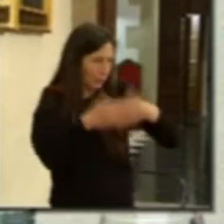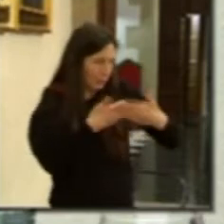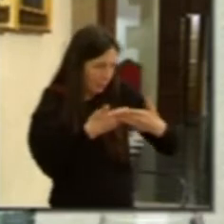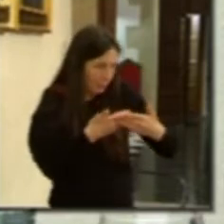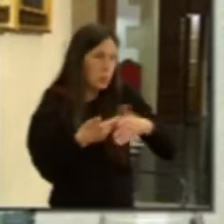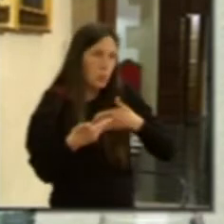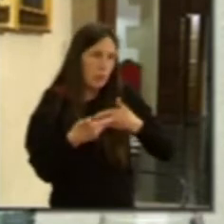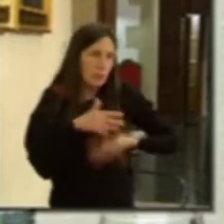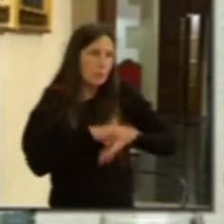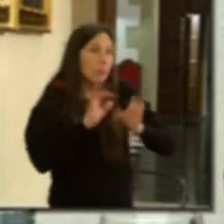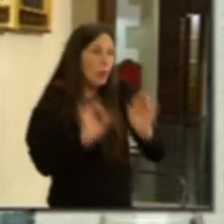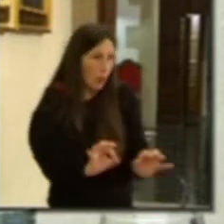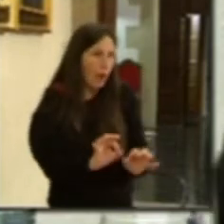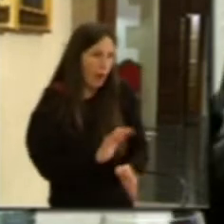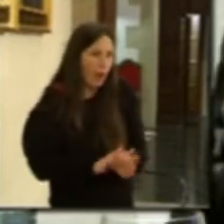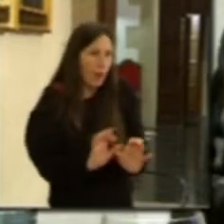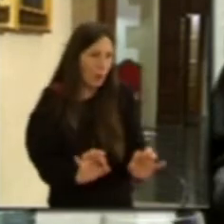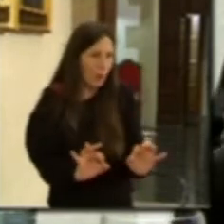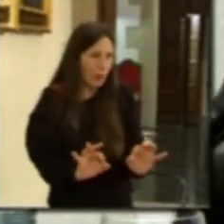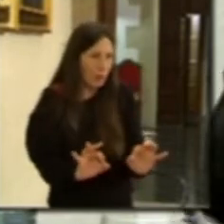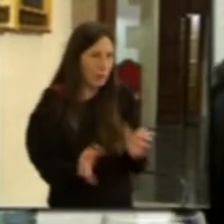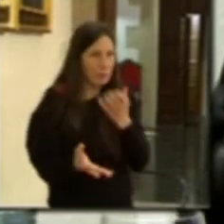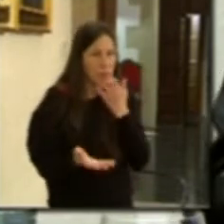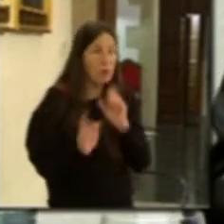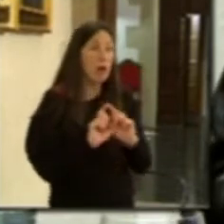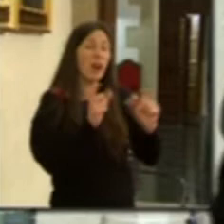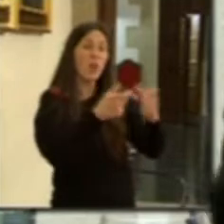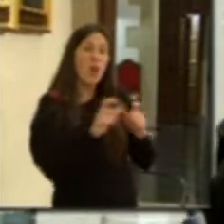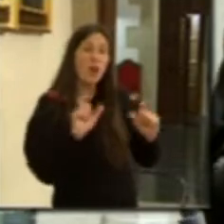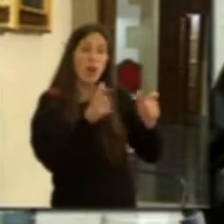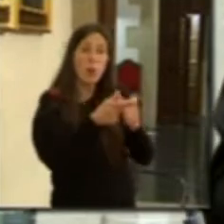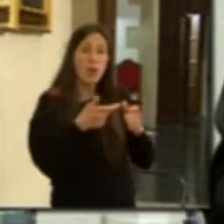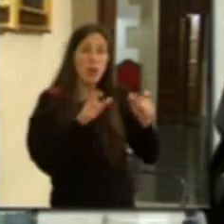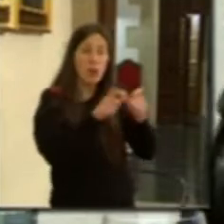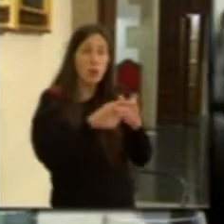potser es quedarà, perquè potser haurem descobert que algunes reunions fetes, diríem, a distància